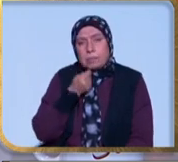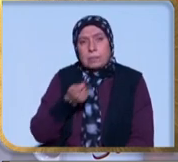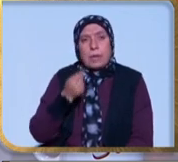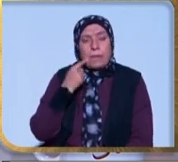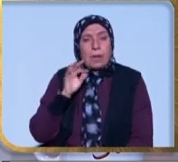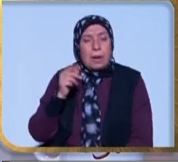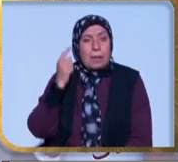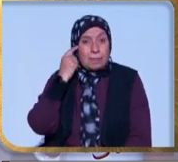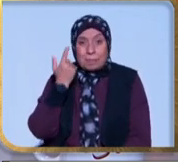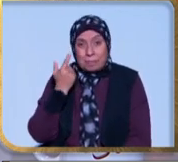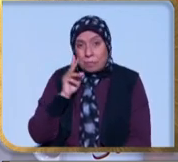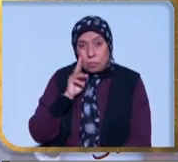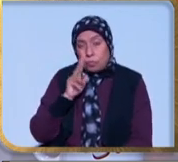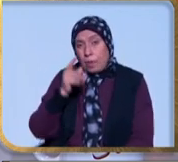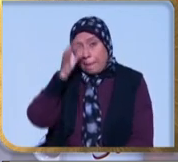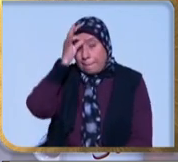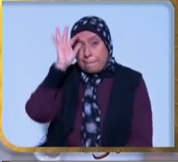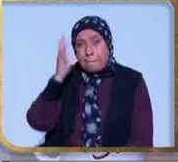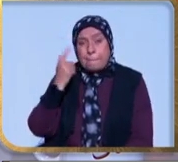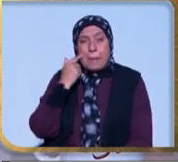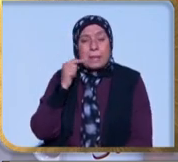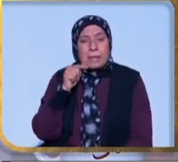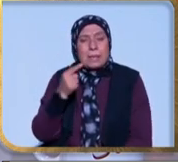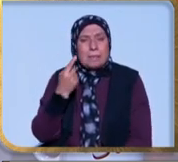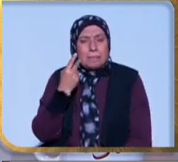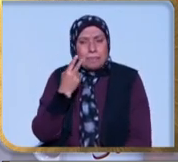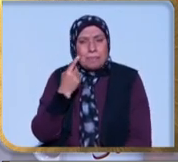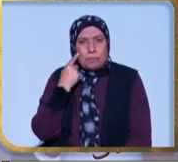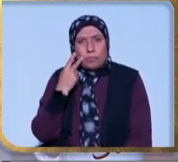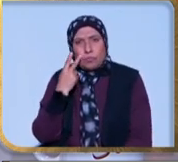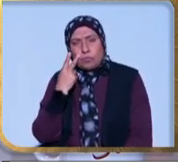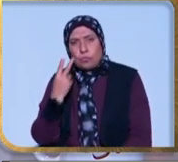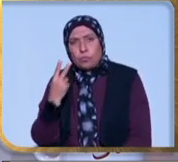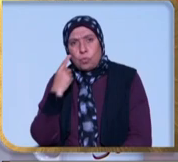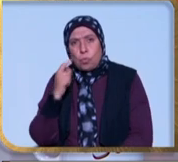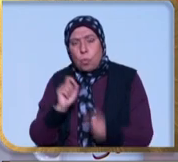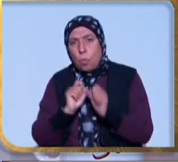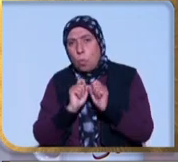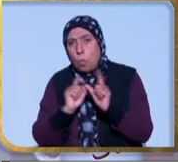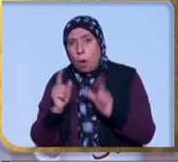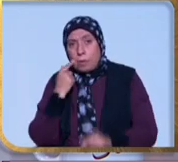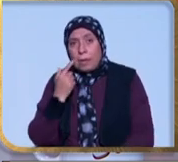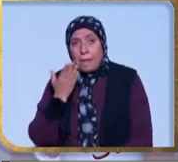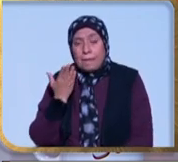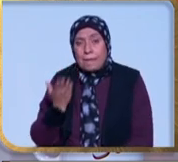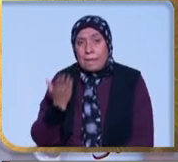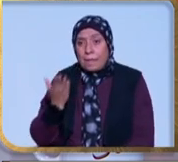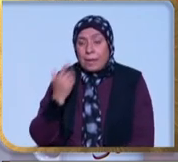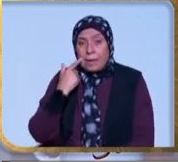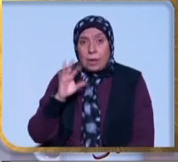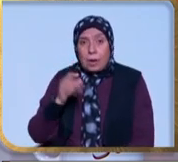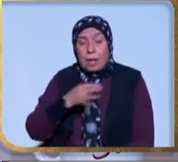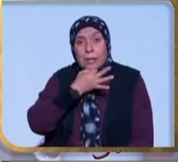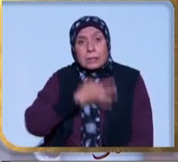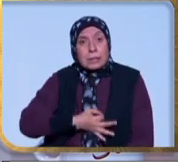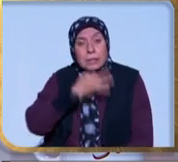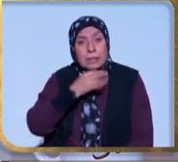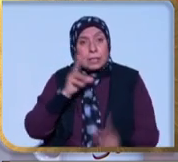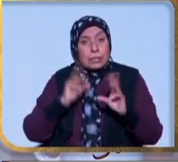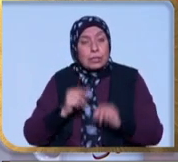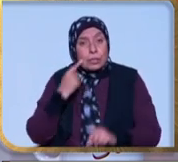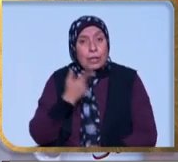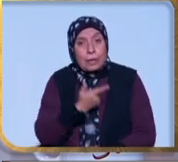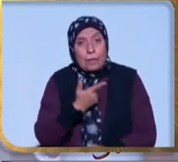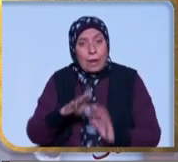دققوا النظر لوجدوا إنه ما السحرة كانوا قدامهم وما صنع وما قام به موسى عليه السلام التقم اللي السحرة كله